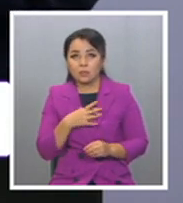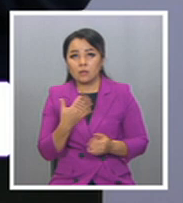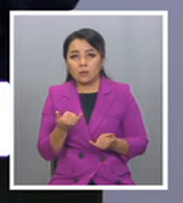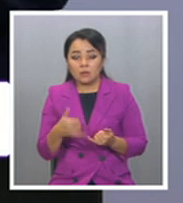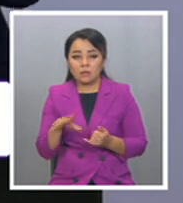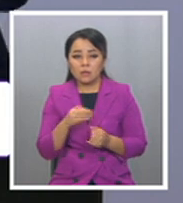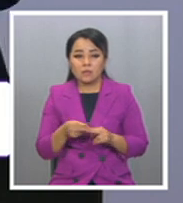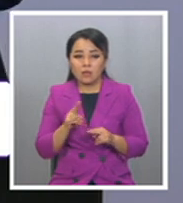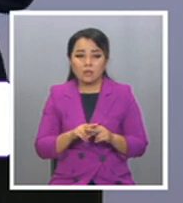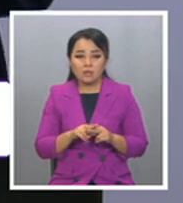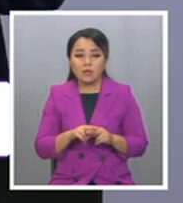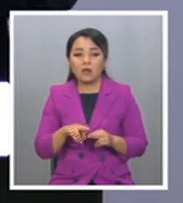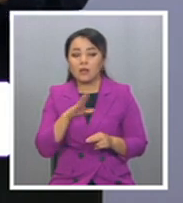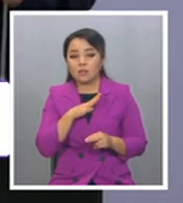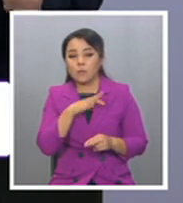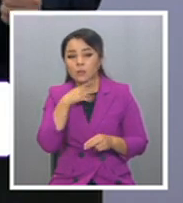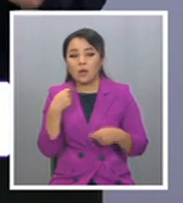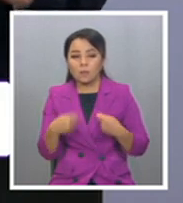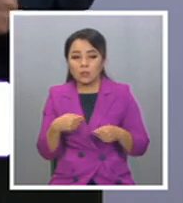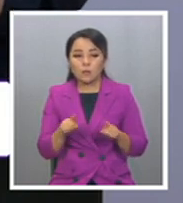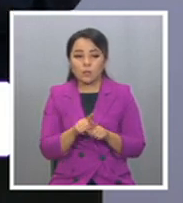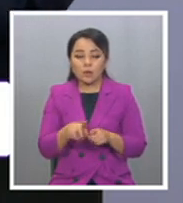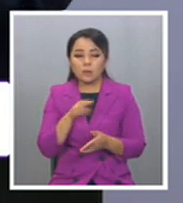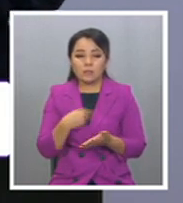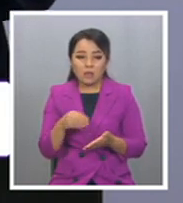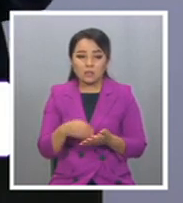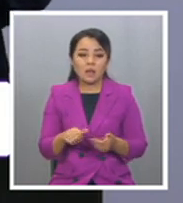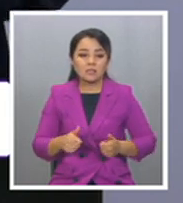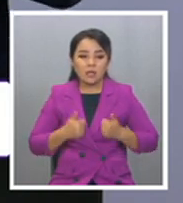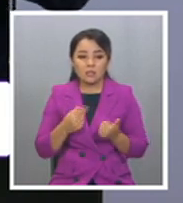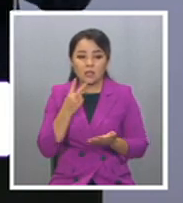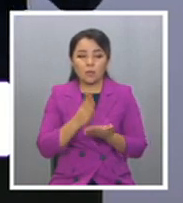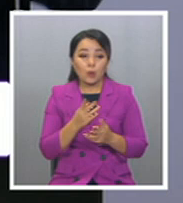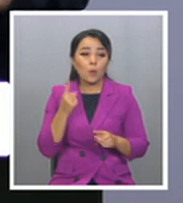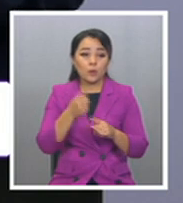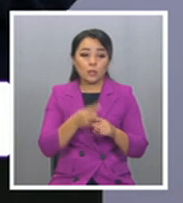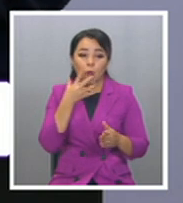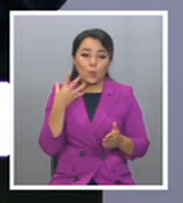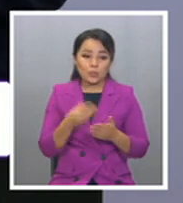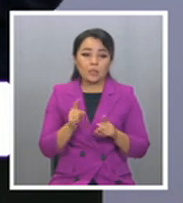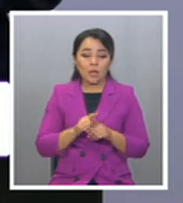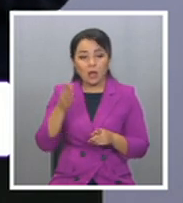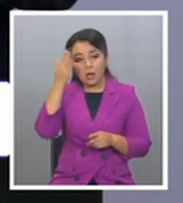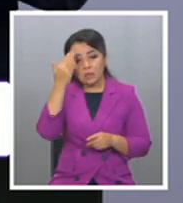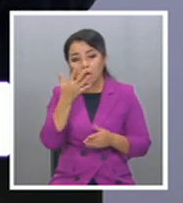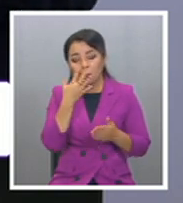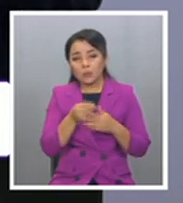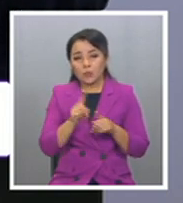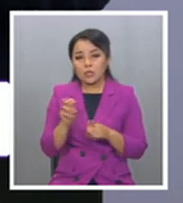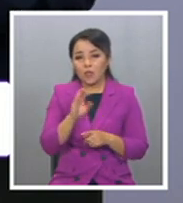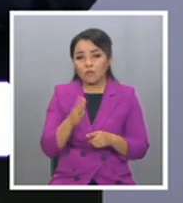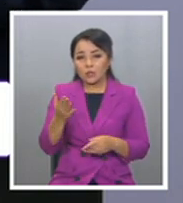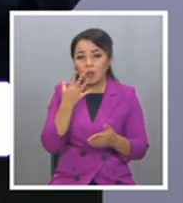банктерден несие алып, әр түрлі тауарларды сатып алуға тырысты. Сонымен қоса өзін қабілетті санайтын Батыс Еуропаның